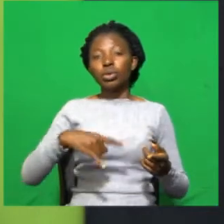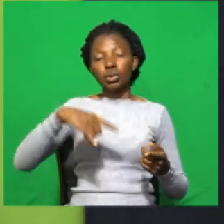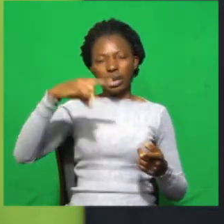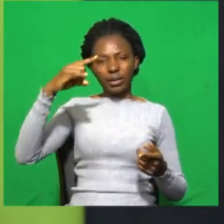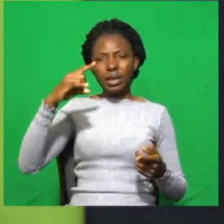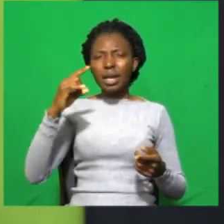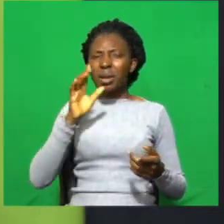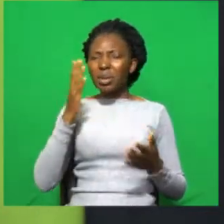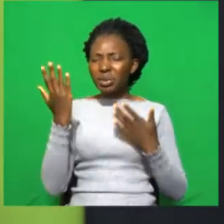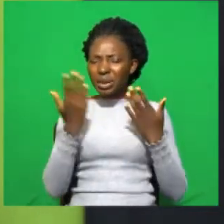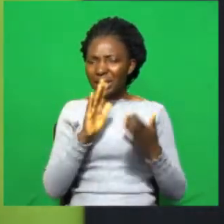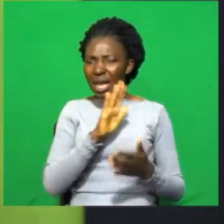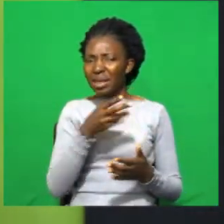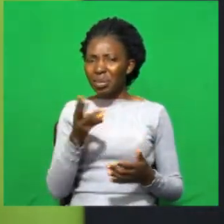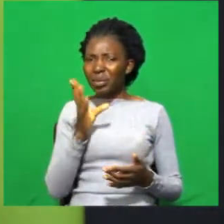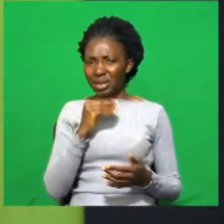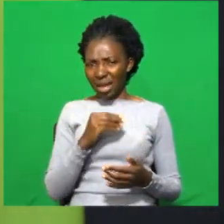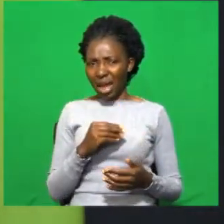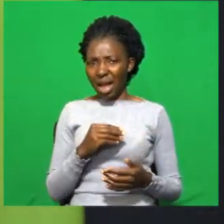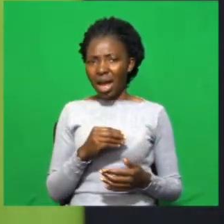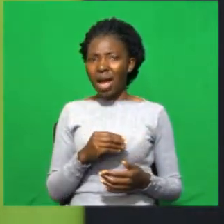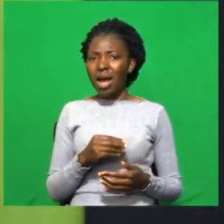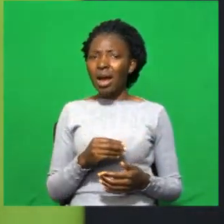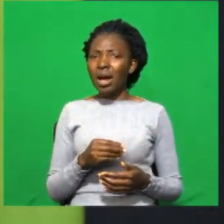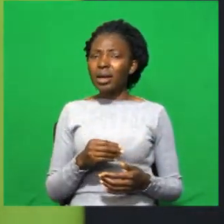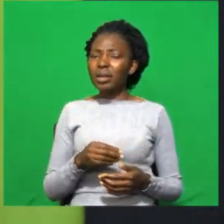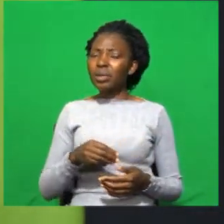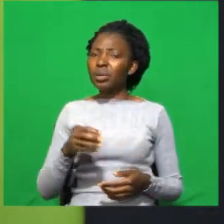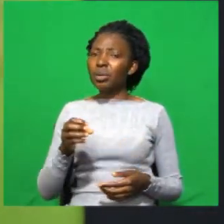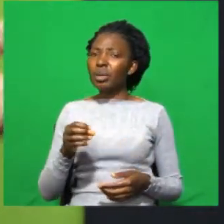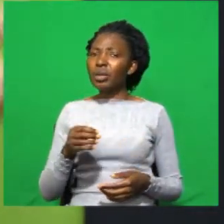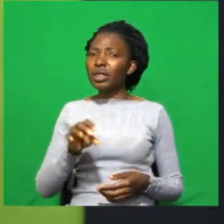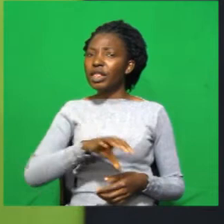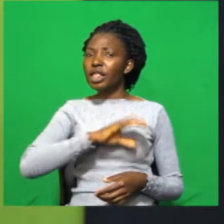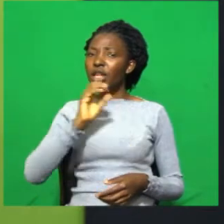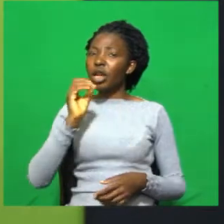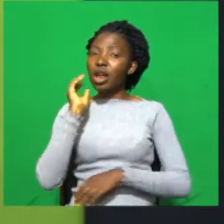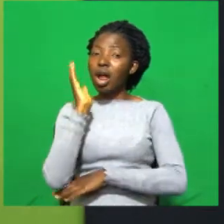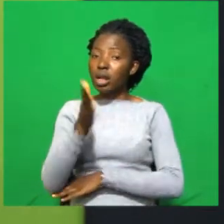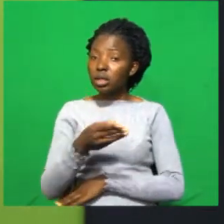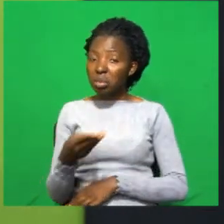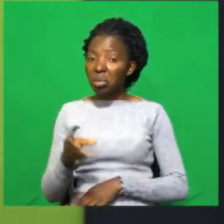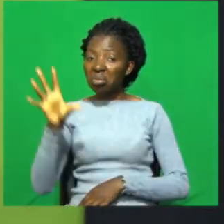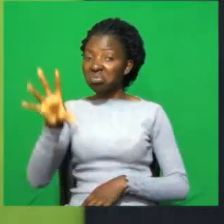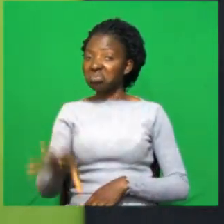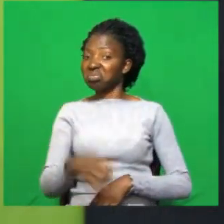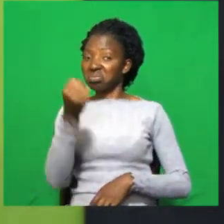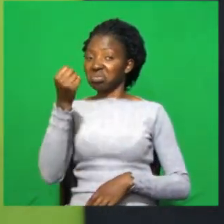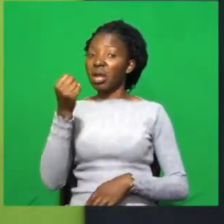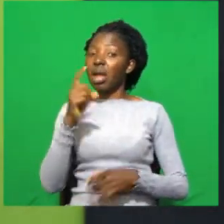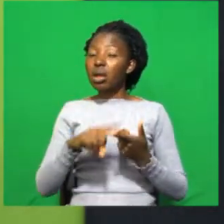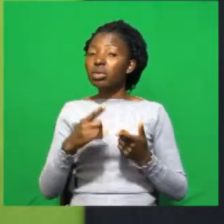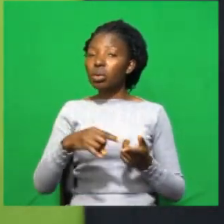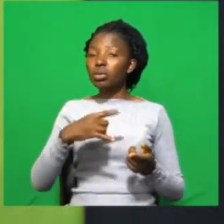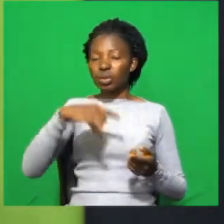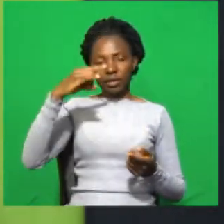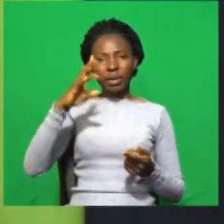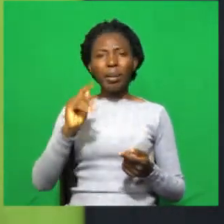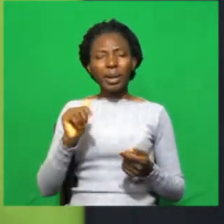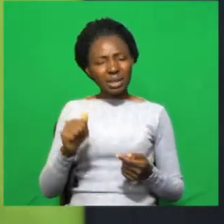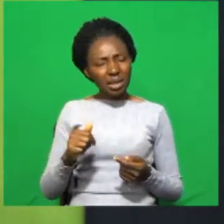vachabvutwa, zvinhu izvi zvichaonekwa here? Because pamwe noise, tanzwa noise iripo kuti pane izwi rehwamanda,